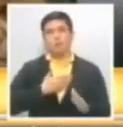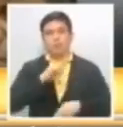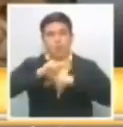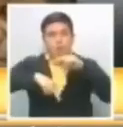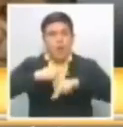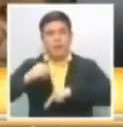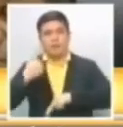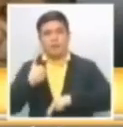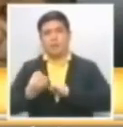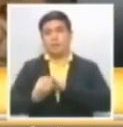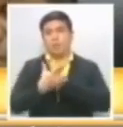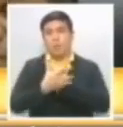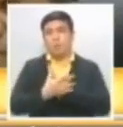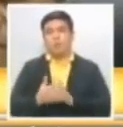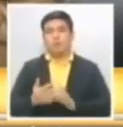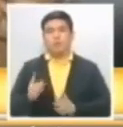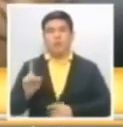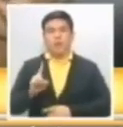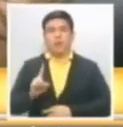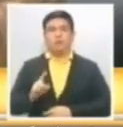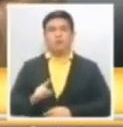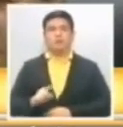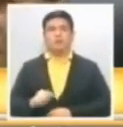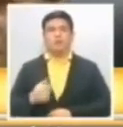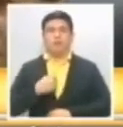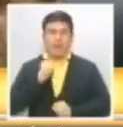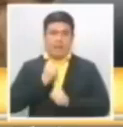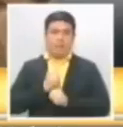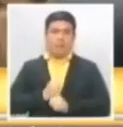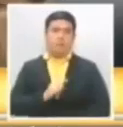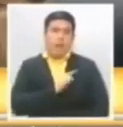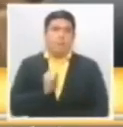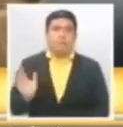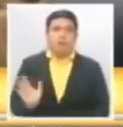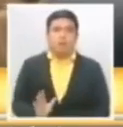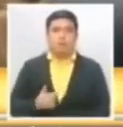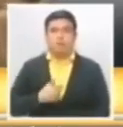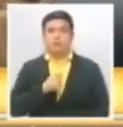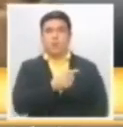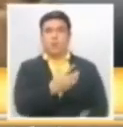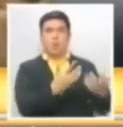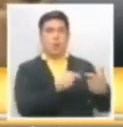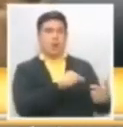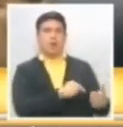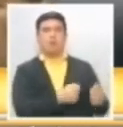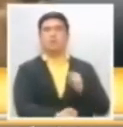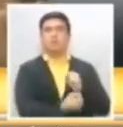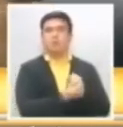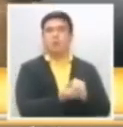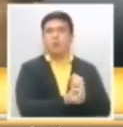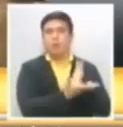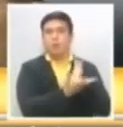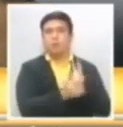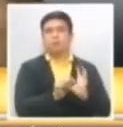ที่ต้องมีผลกระทบโดยที่พวกเขาไม่ได้ก่อกรรมต้องมารับกรรมด้วยเพราะฉะนั้นวันนี้ผมฝากท่านประธาน